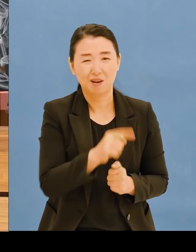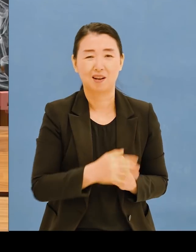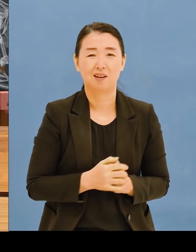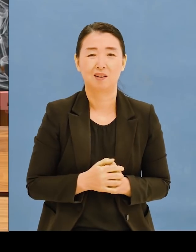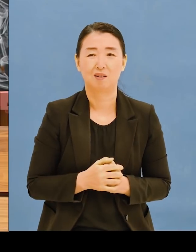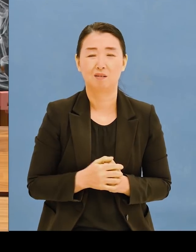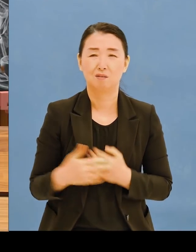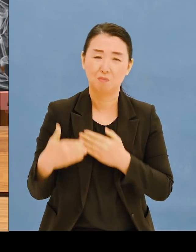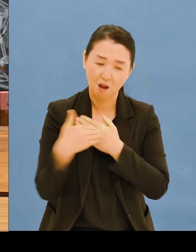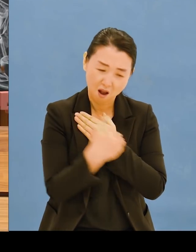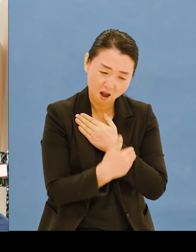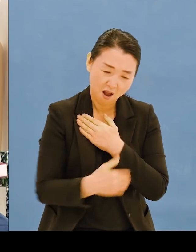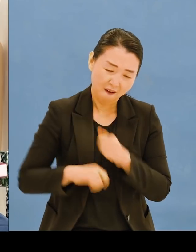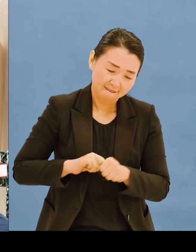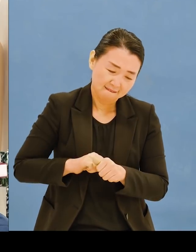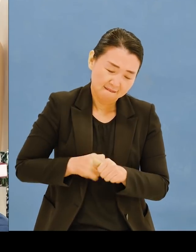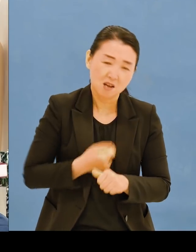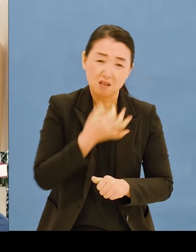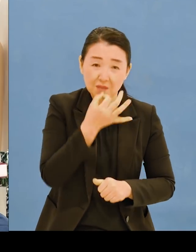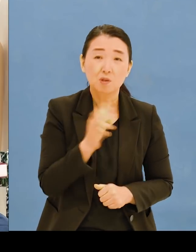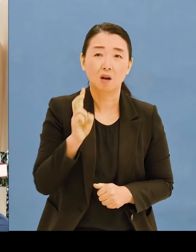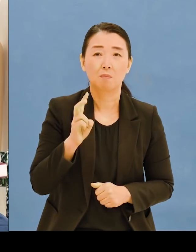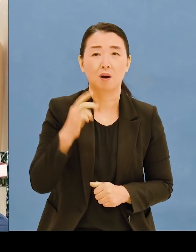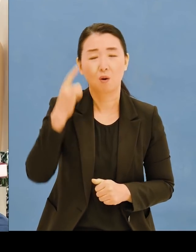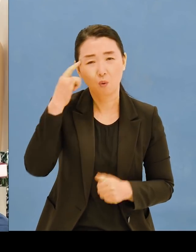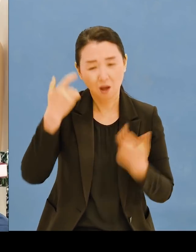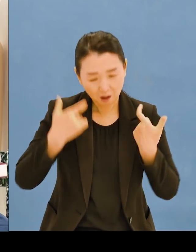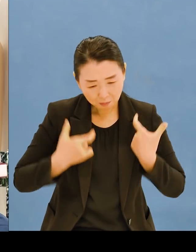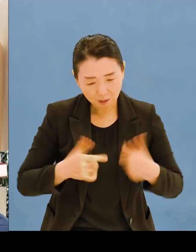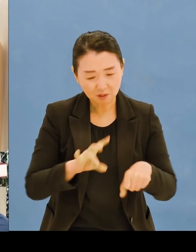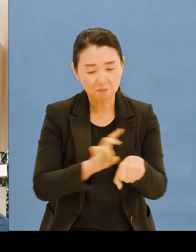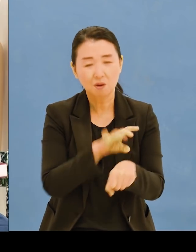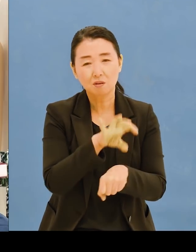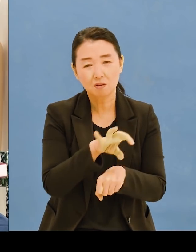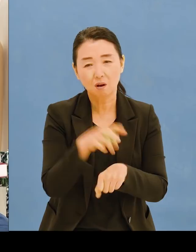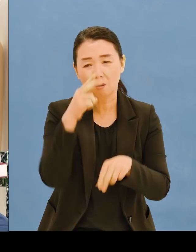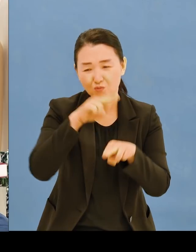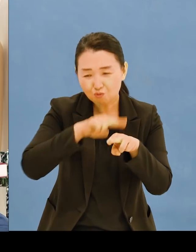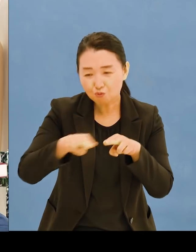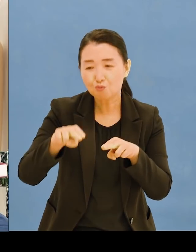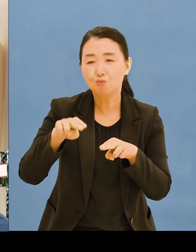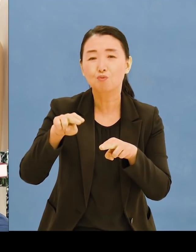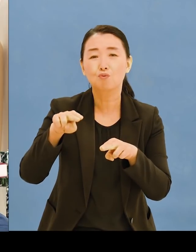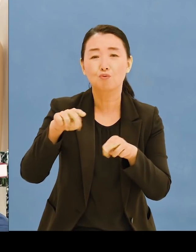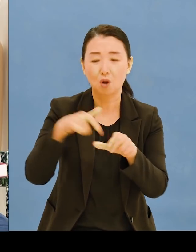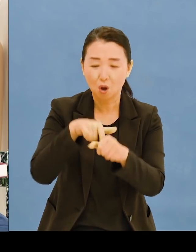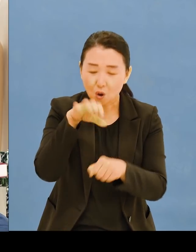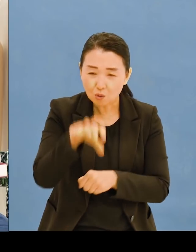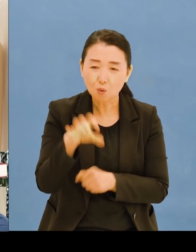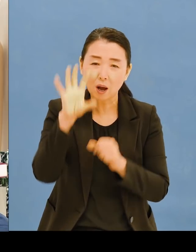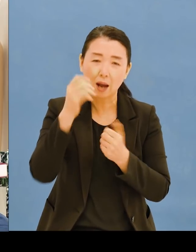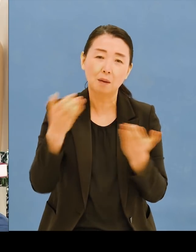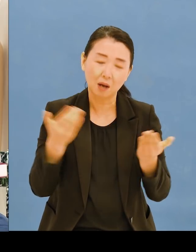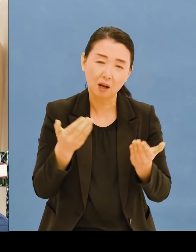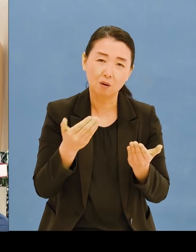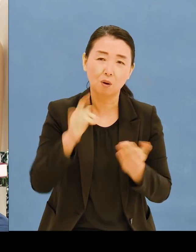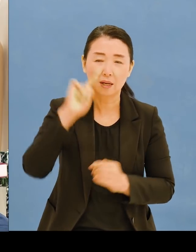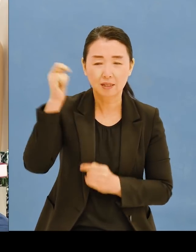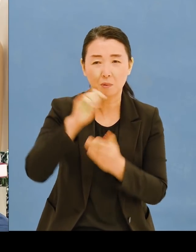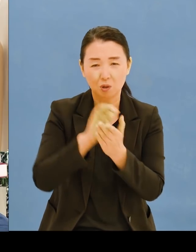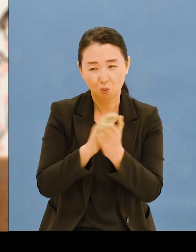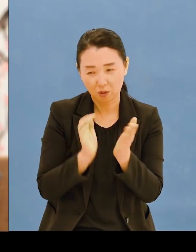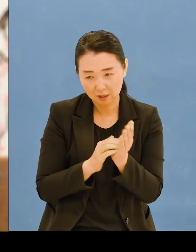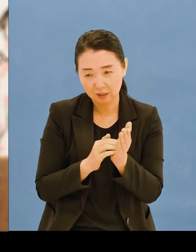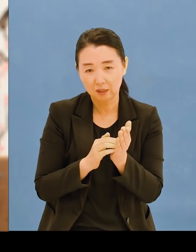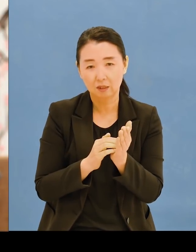얼마나 힘들었겠어요. 얼마나 힘들었겠어요, 정말로. 밤새 편의점에서 주유소에서 알바하고 와가지고 씻고 새벽기도 왔다가 바로